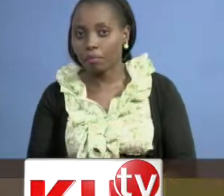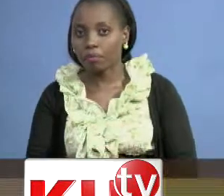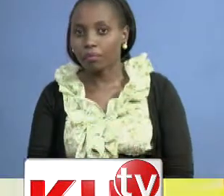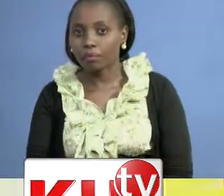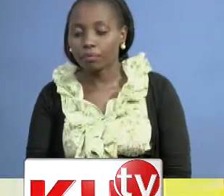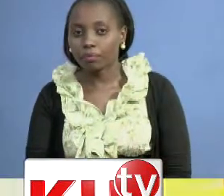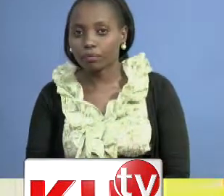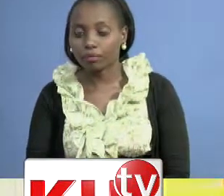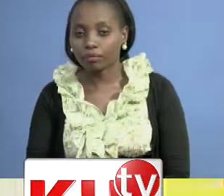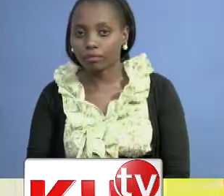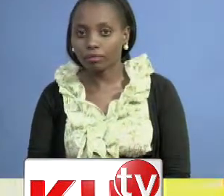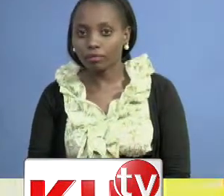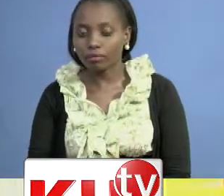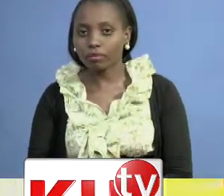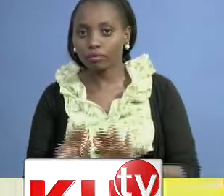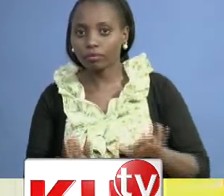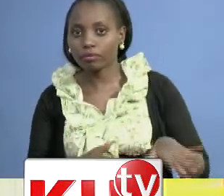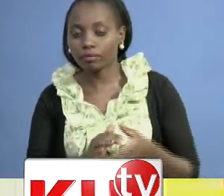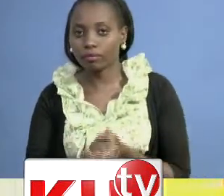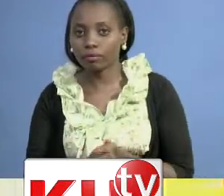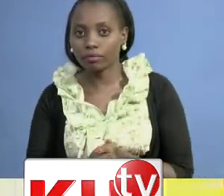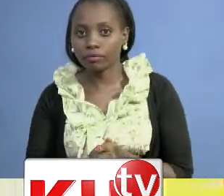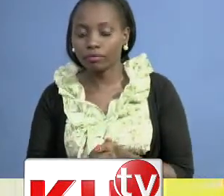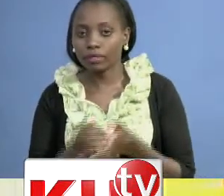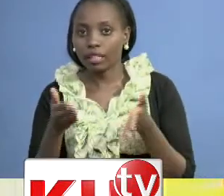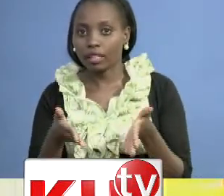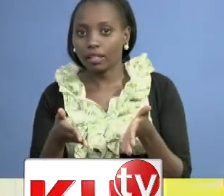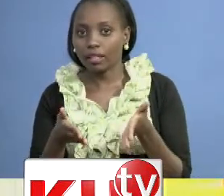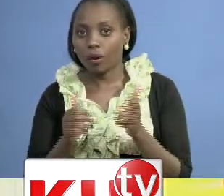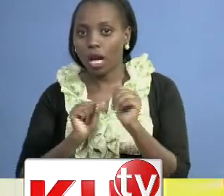Basi mtazamaji, baada ya taarifa hiyo tunaingia viwanjani.